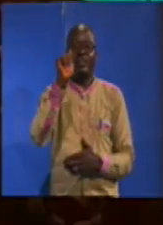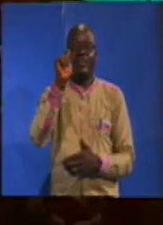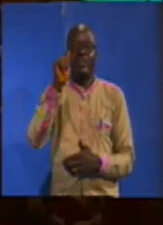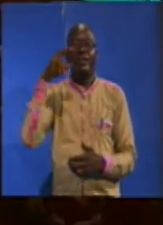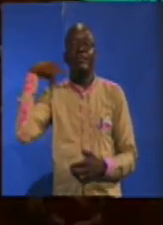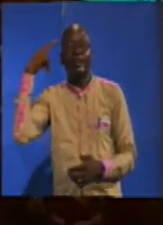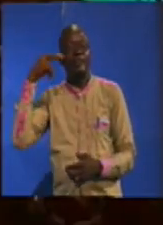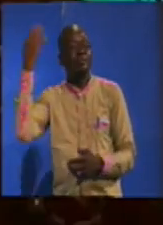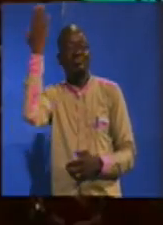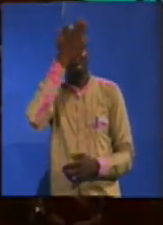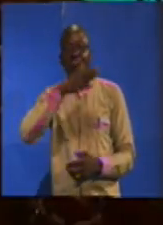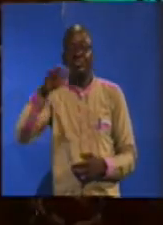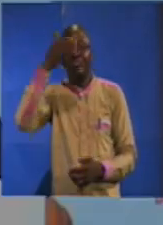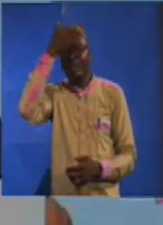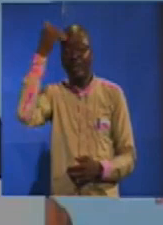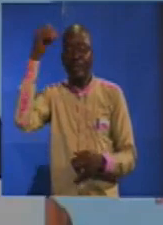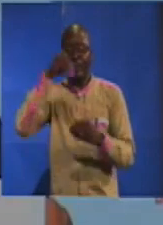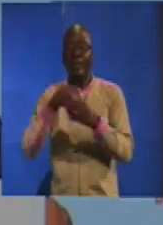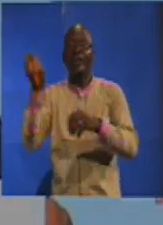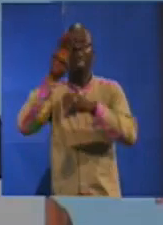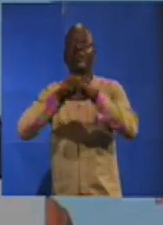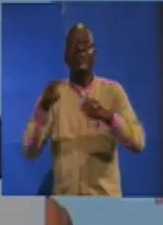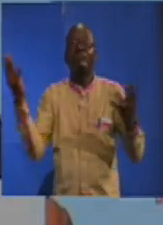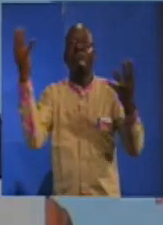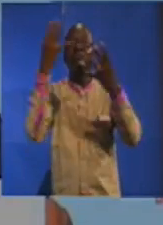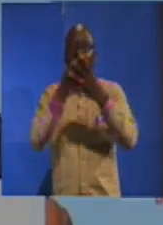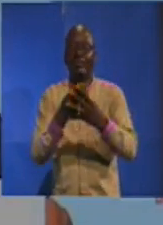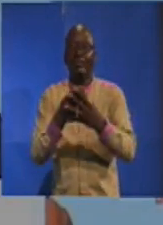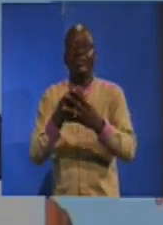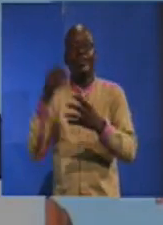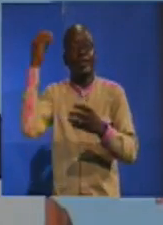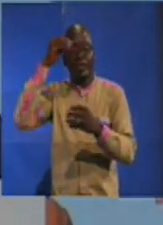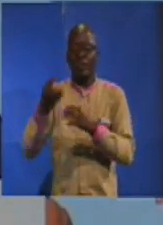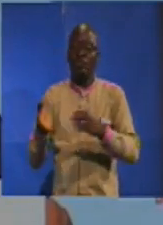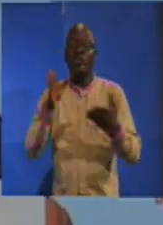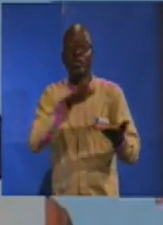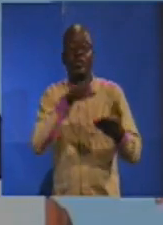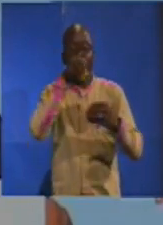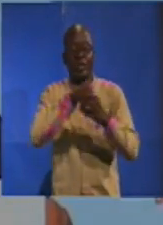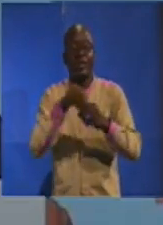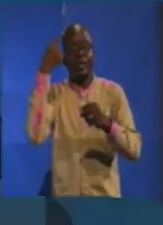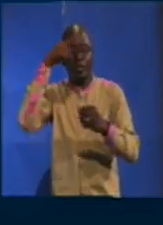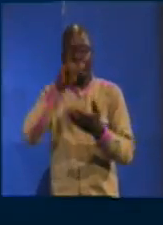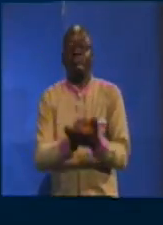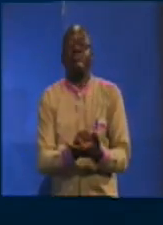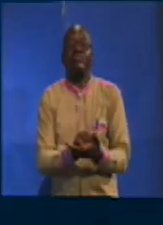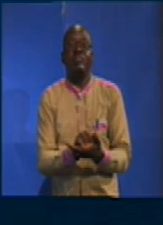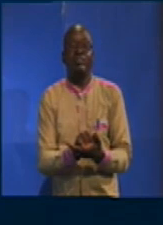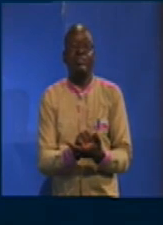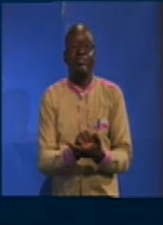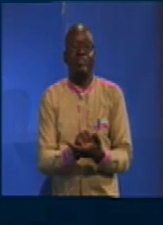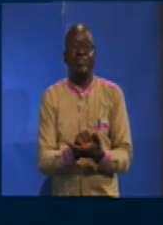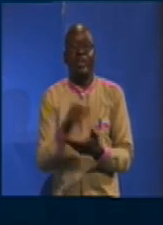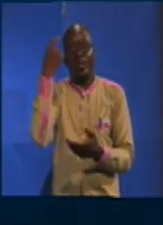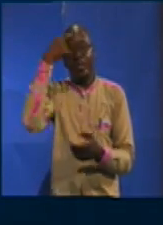L'histoire n'oubliera jamais les tyrans qui l'ont mis en prison, qui l'ont menacé de la peine de mort et causé son martyr. Pour